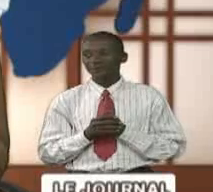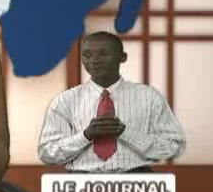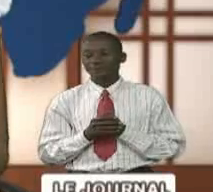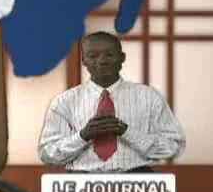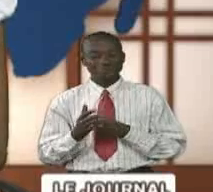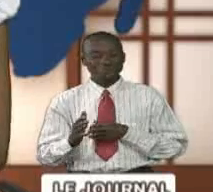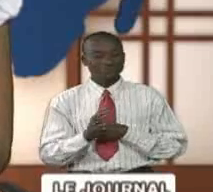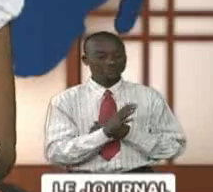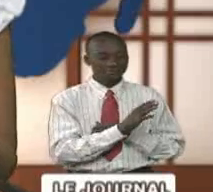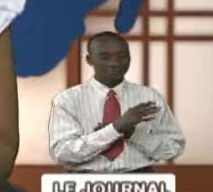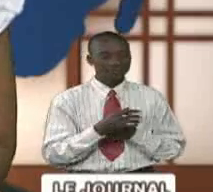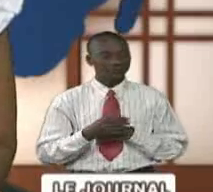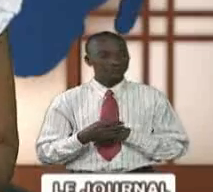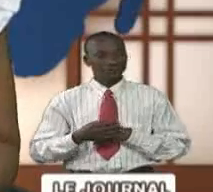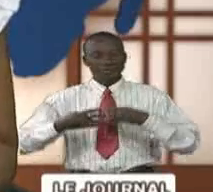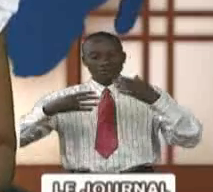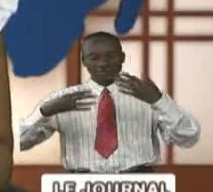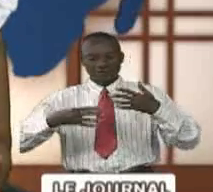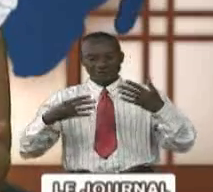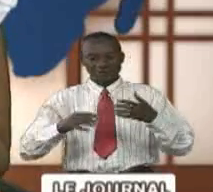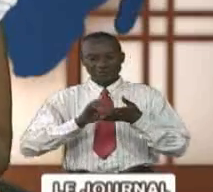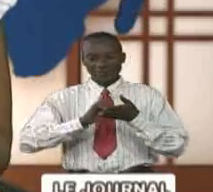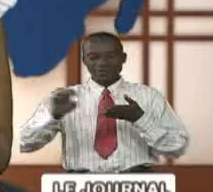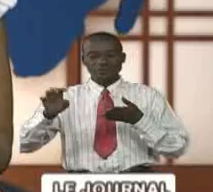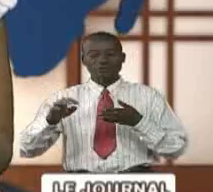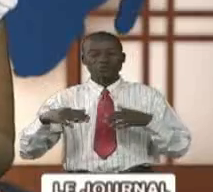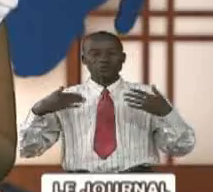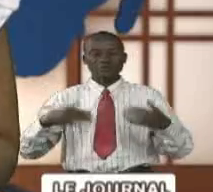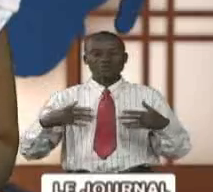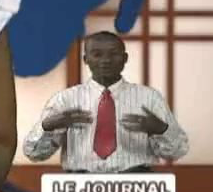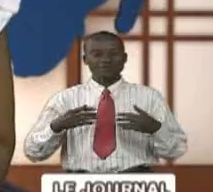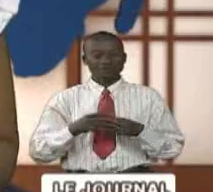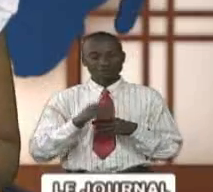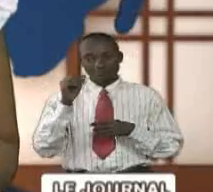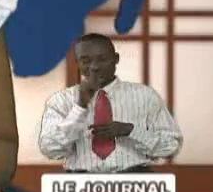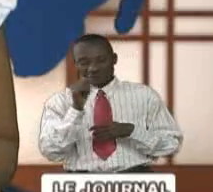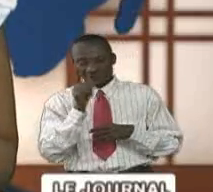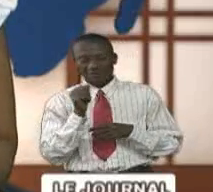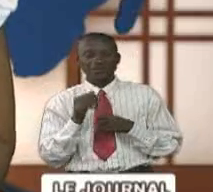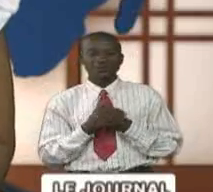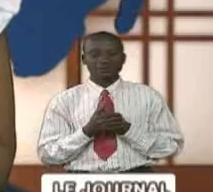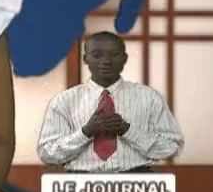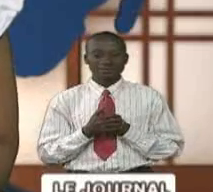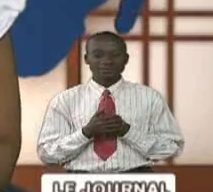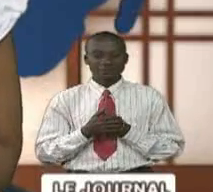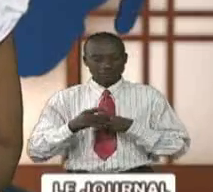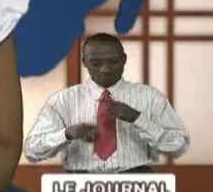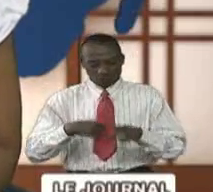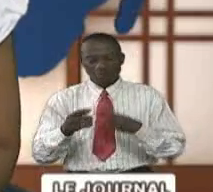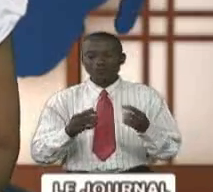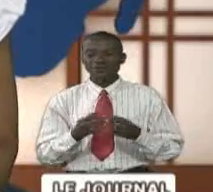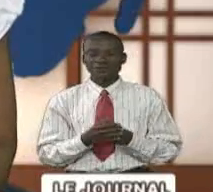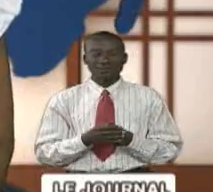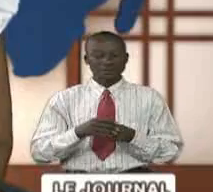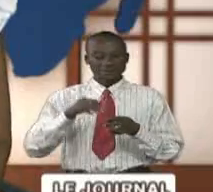La 9e édition du festival panafricain de la musique a vécu. La cérémonie a eu lieu à